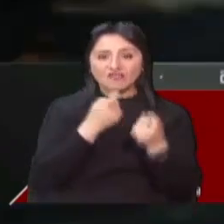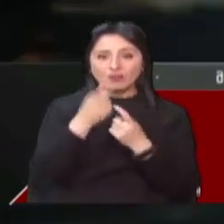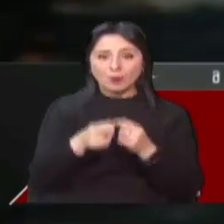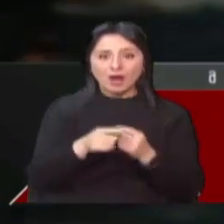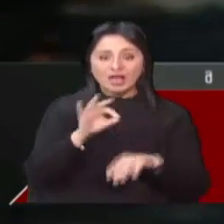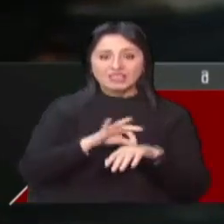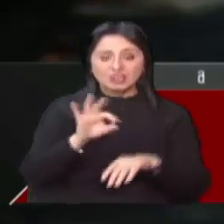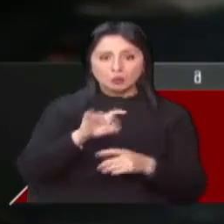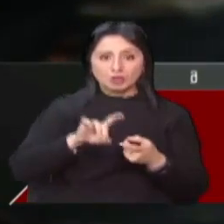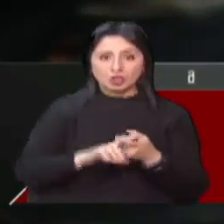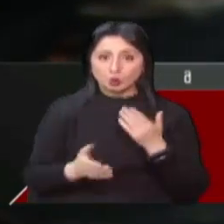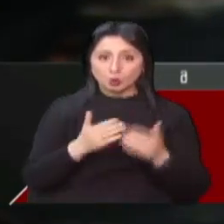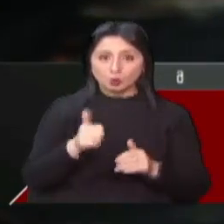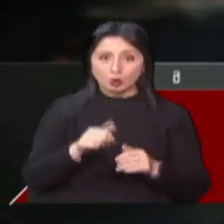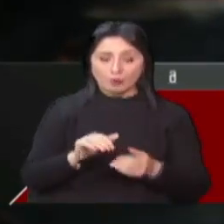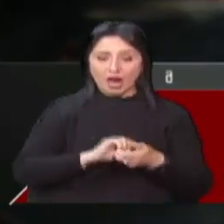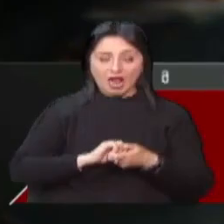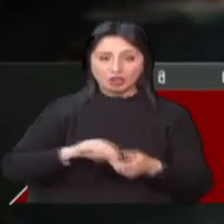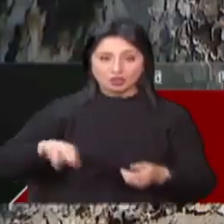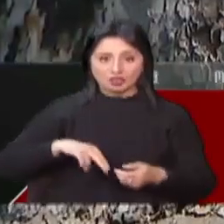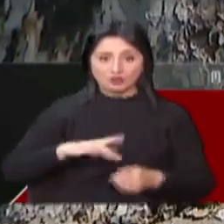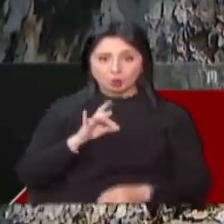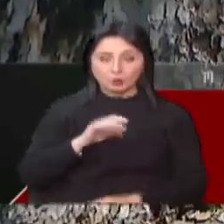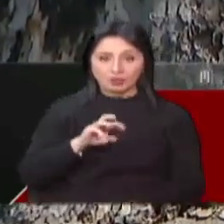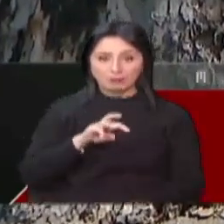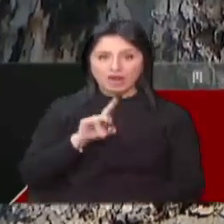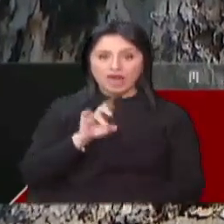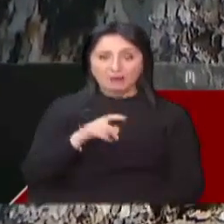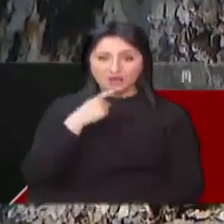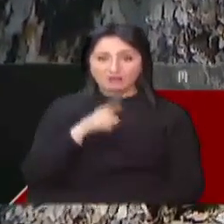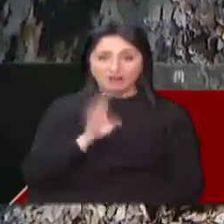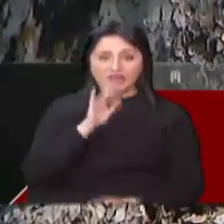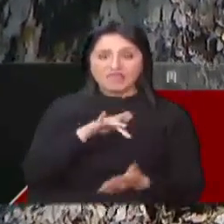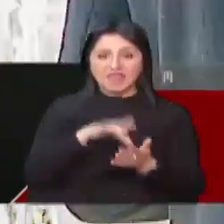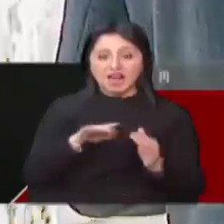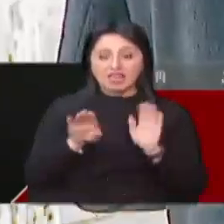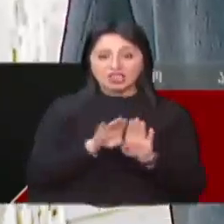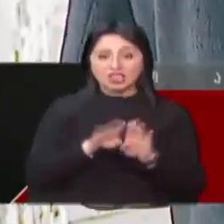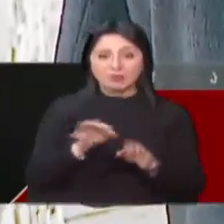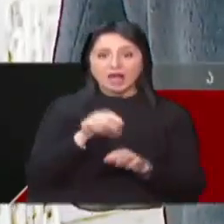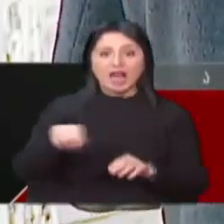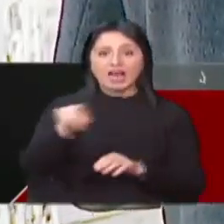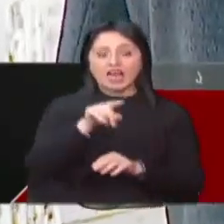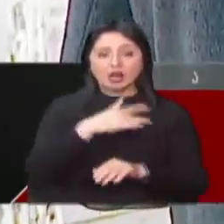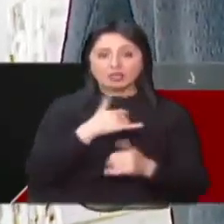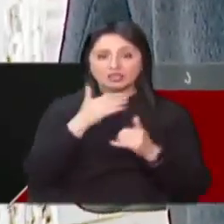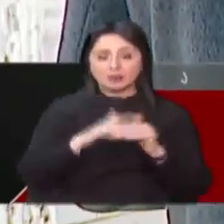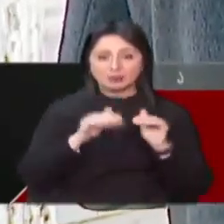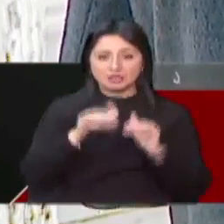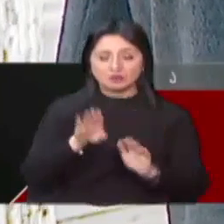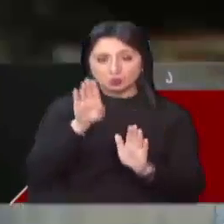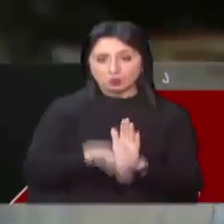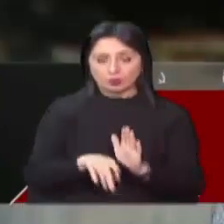ამ სინდრომის შესახებ. თუმცა როგორც ასოციაციის დირექტორი რუსუდან ხებრიშვილი განმარტავს, დედაქალაქთან შედარებით რეგიონებში სერვისების